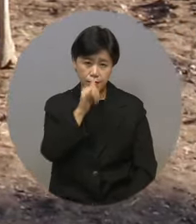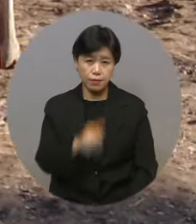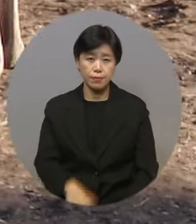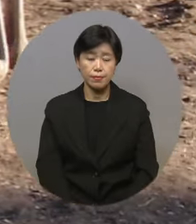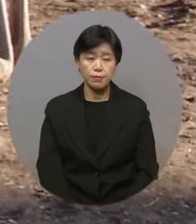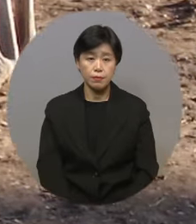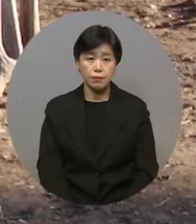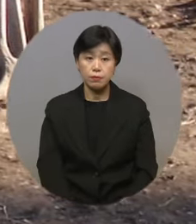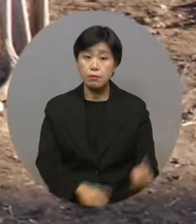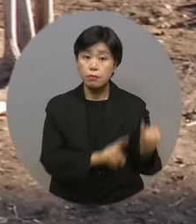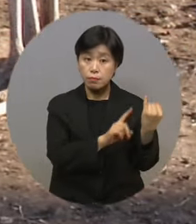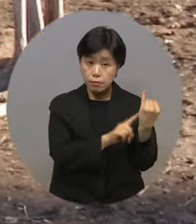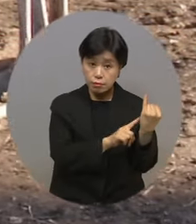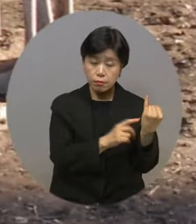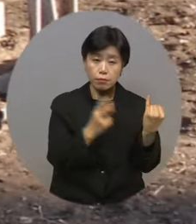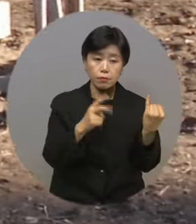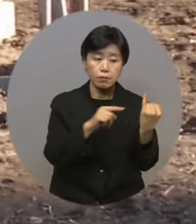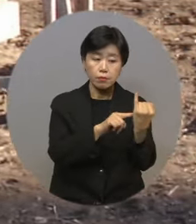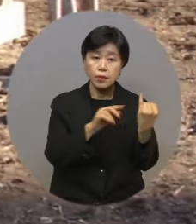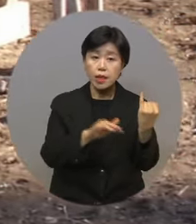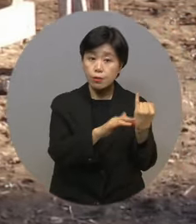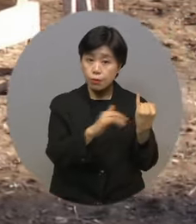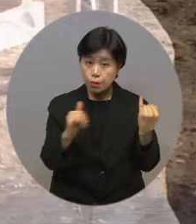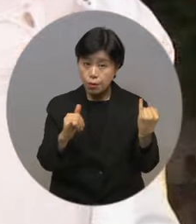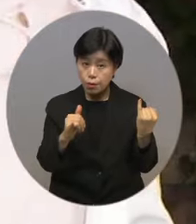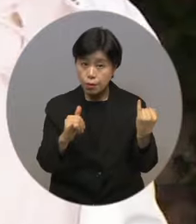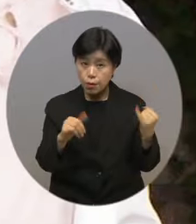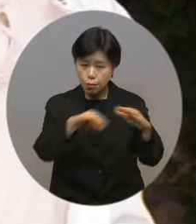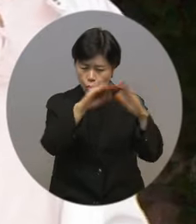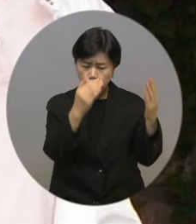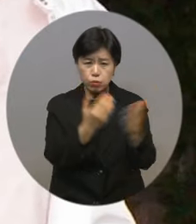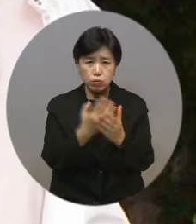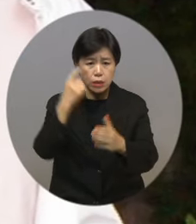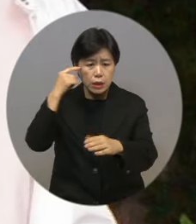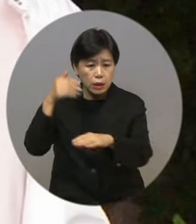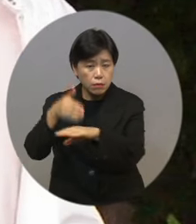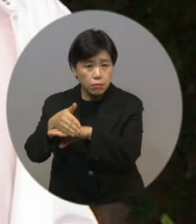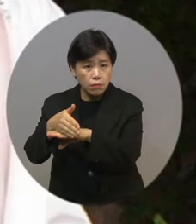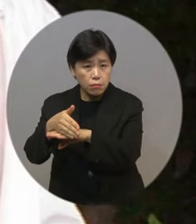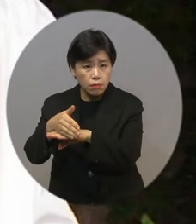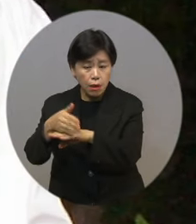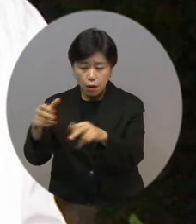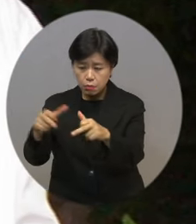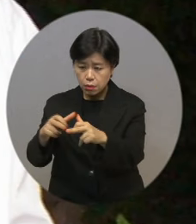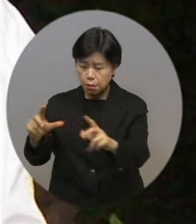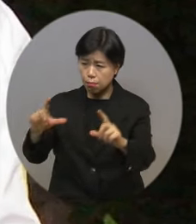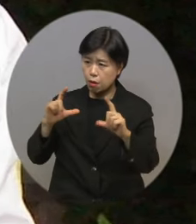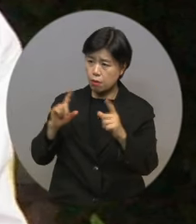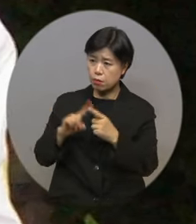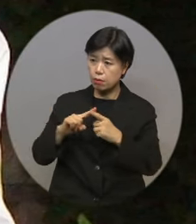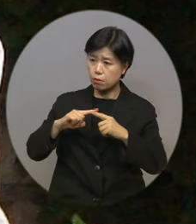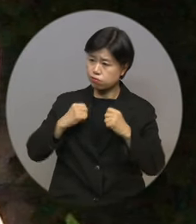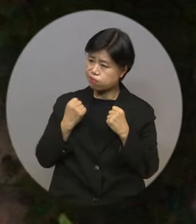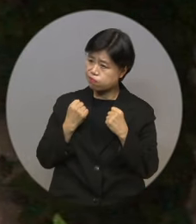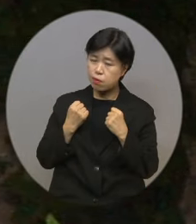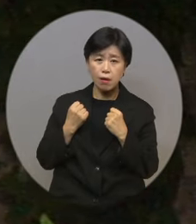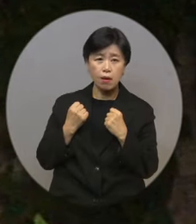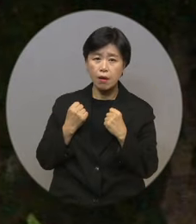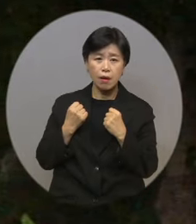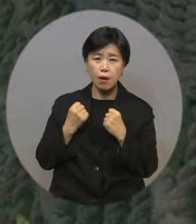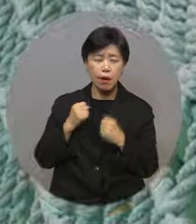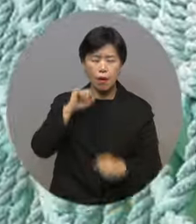하지만 지연 씨도 지연 씨 가족도 지능장애를 받아들이는 것이 어려웠습니다.